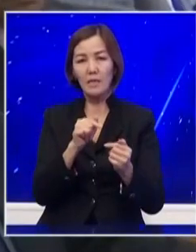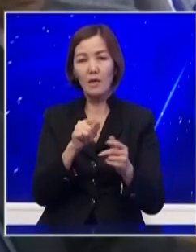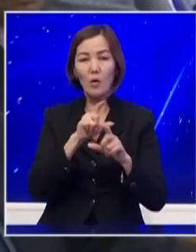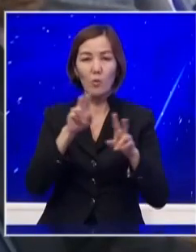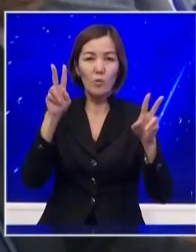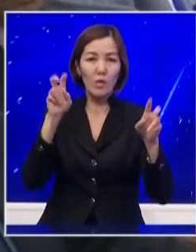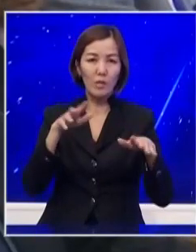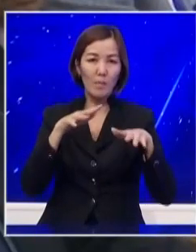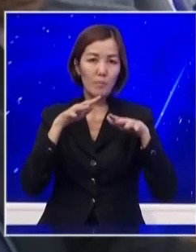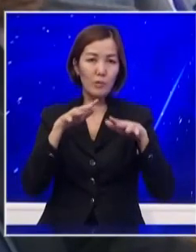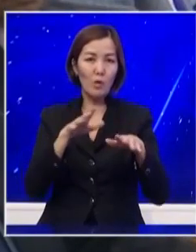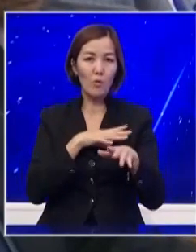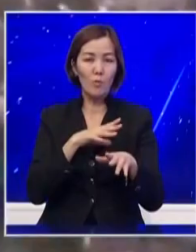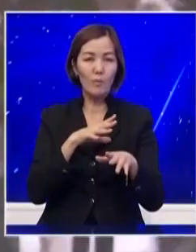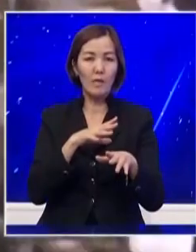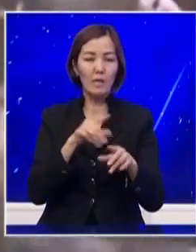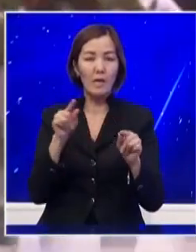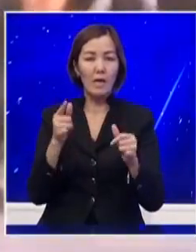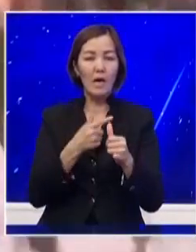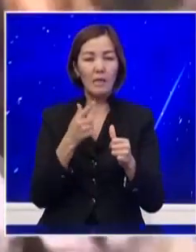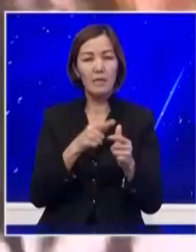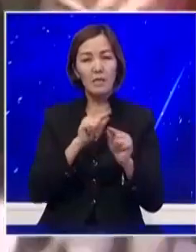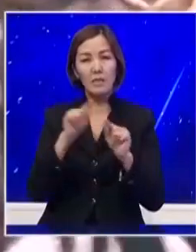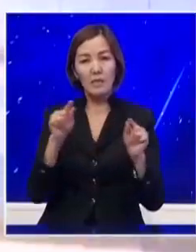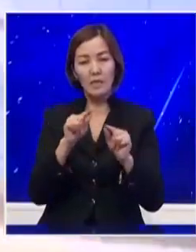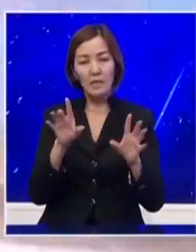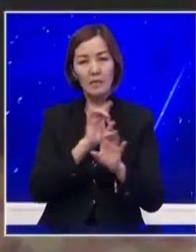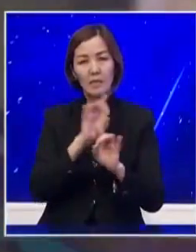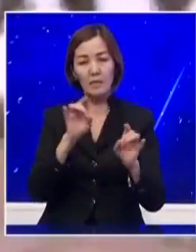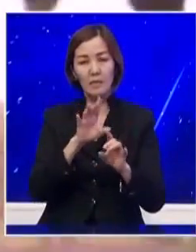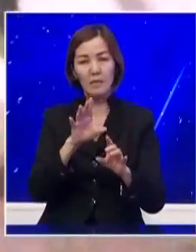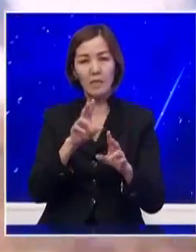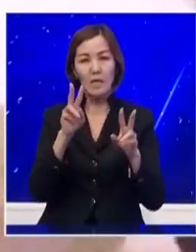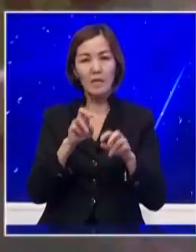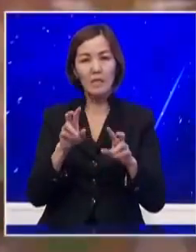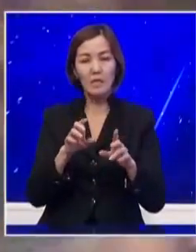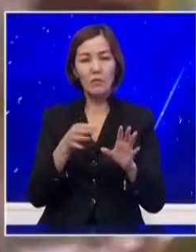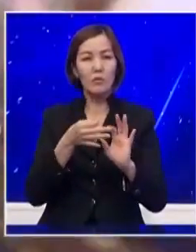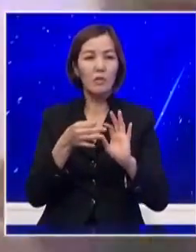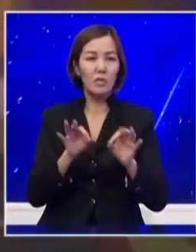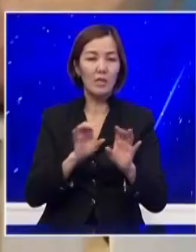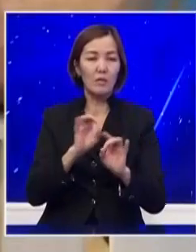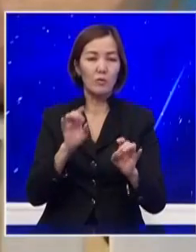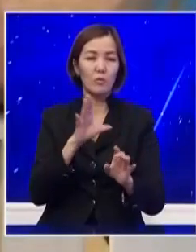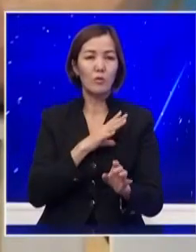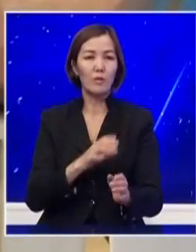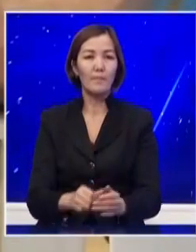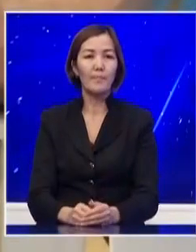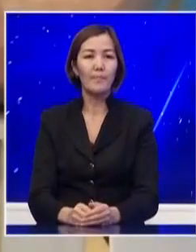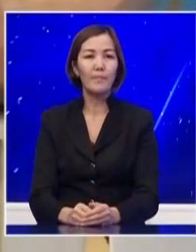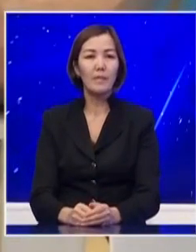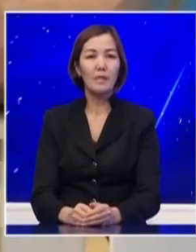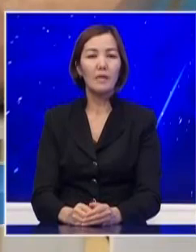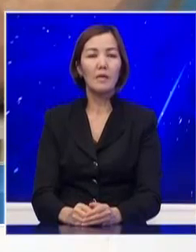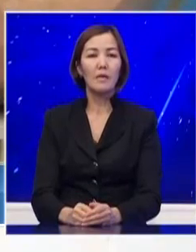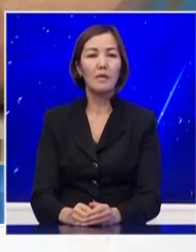ұрандап шауып, ел ішіне аты кеңінен жайлады. Ал мұны зерттеушілер былай деп түсіндіріп отыр. Алланың 99